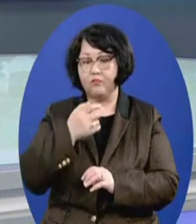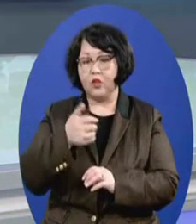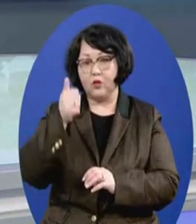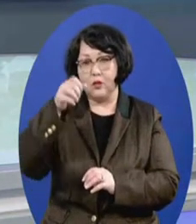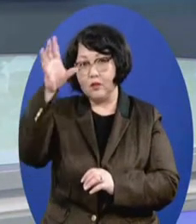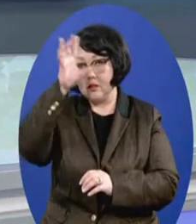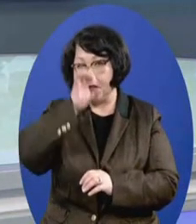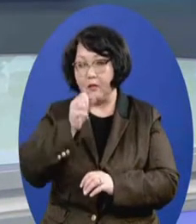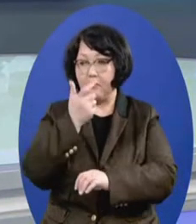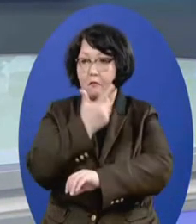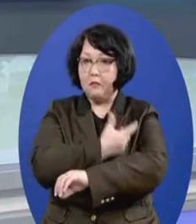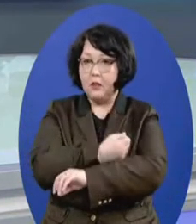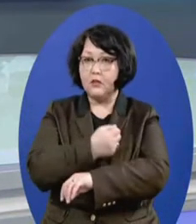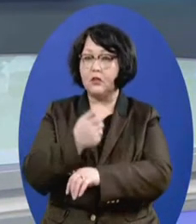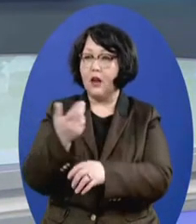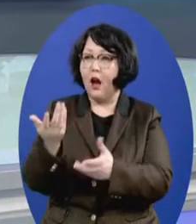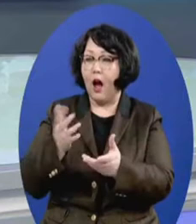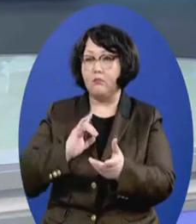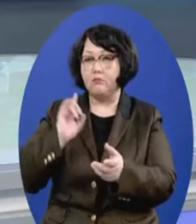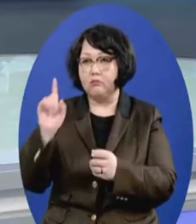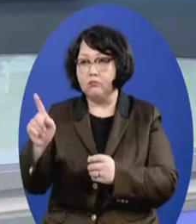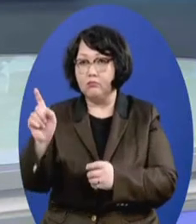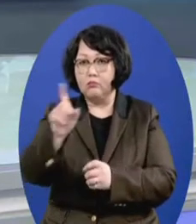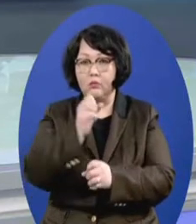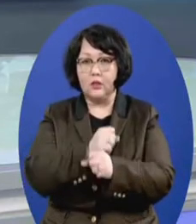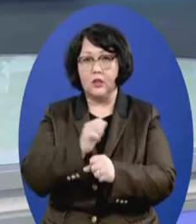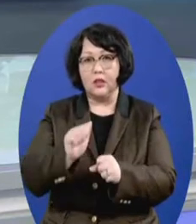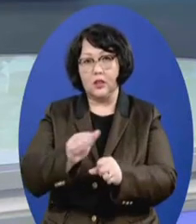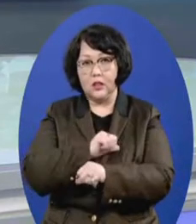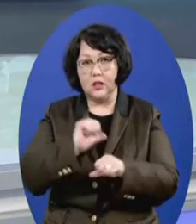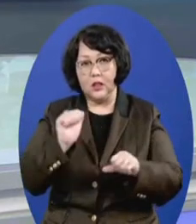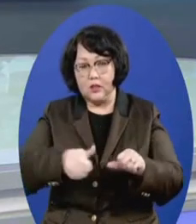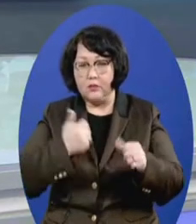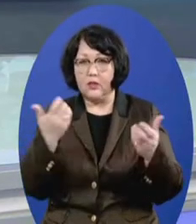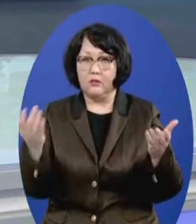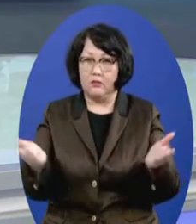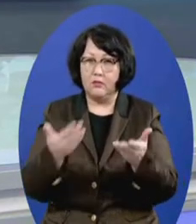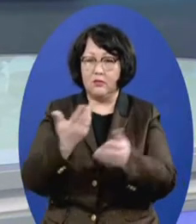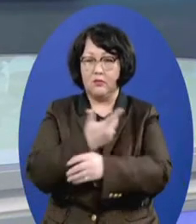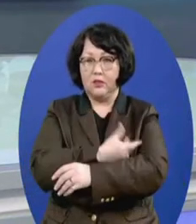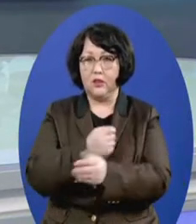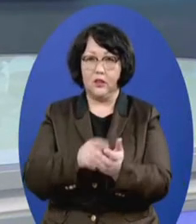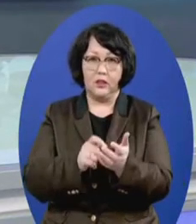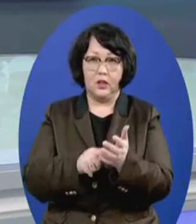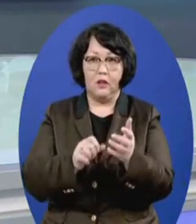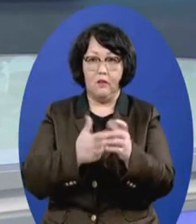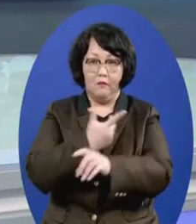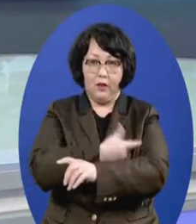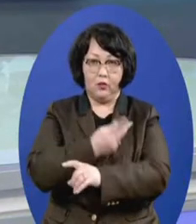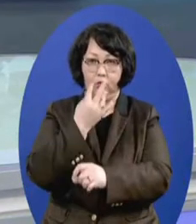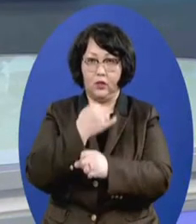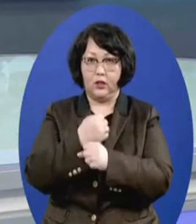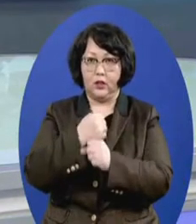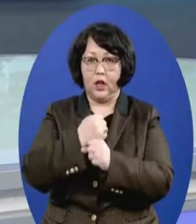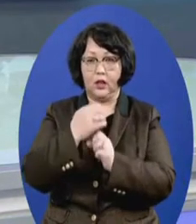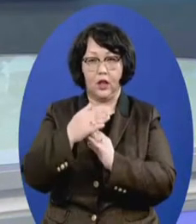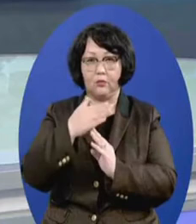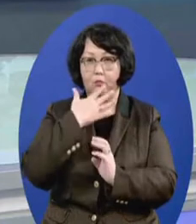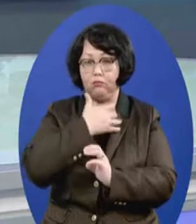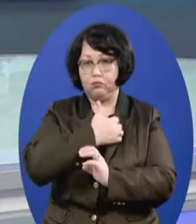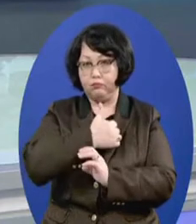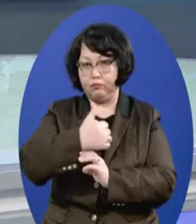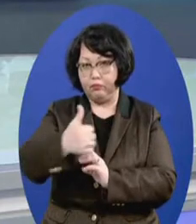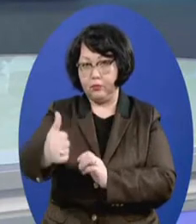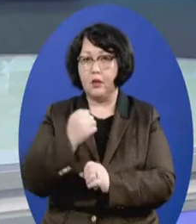эцгийн ажилтай танилцж иргэдийн вакцинд идэвхтэй хамрагдахыг уриа аллаа. Дархлаажуулалт хэвийн үргэлжилж байгааг эмч мэрэгчлэтнүүд энэ үеэр